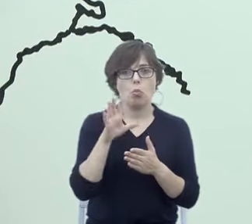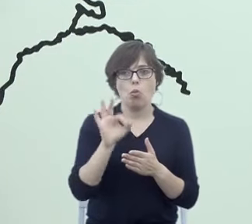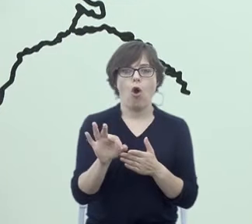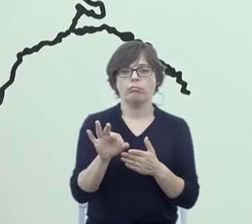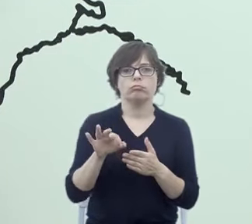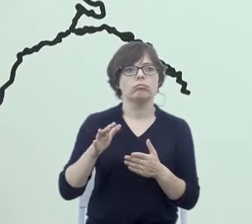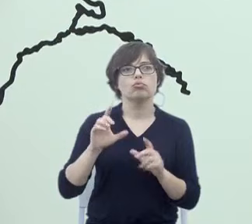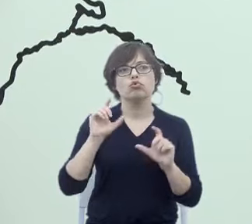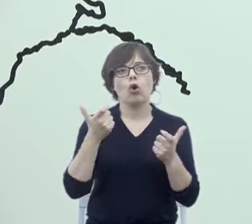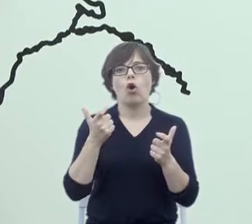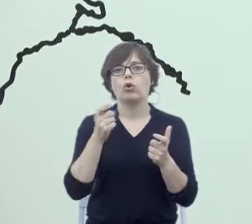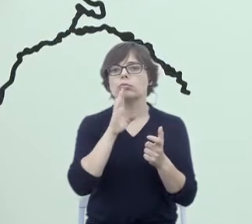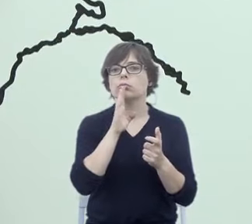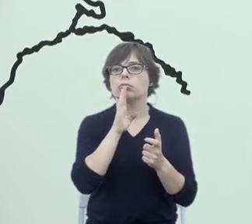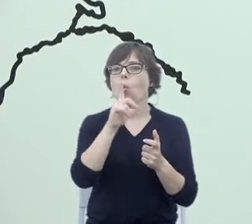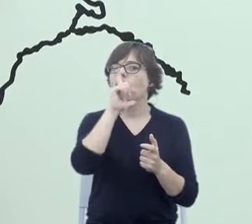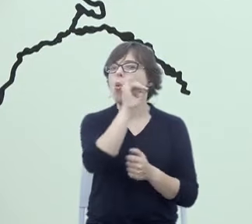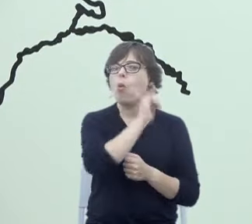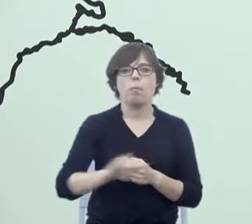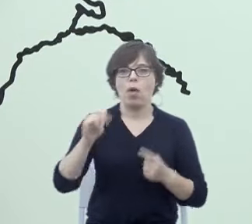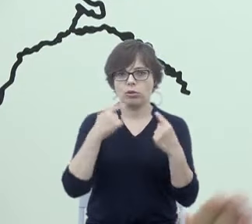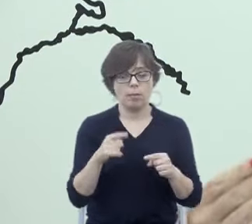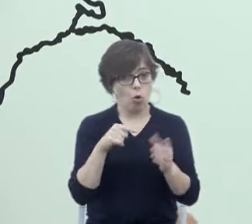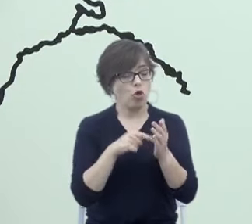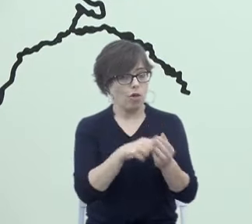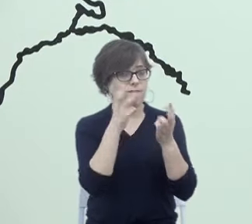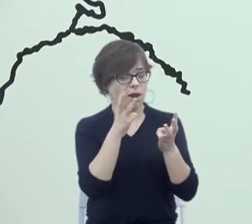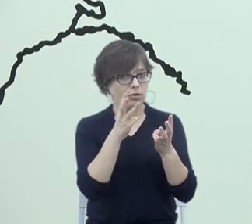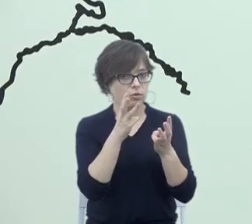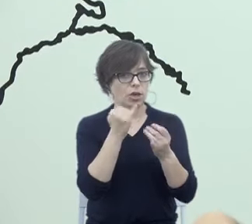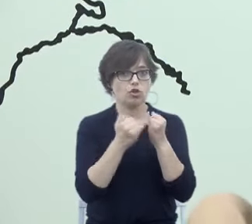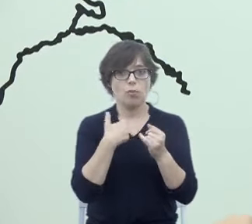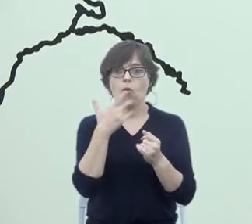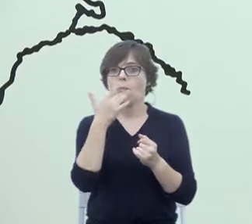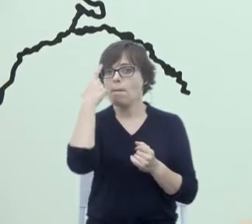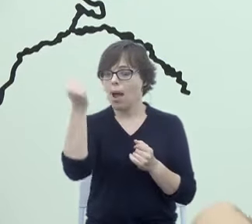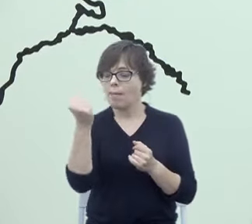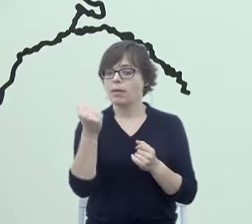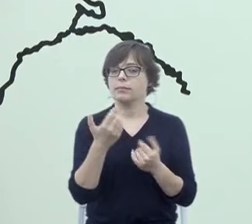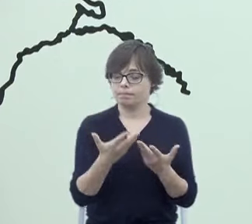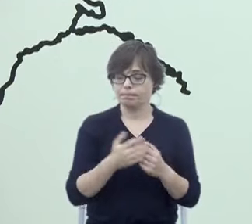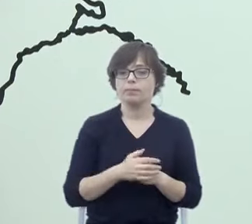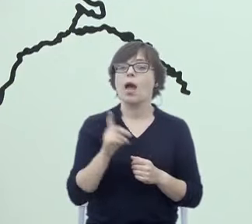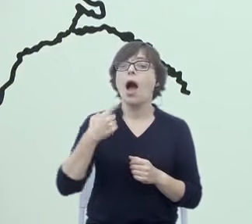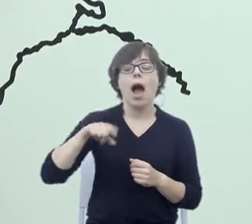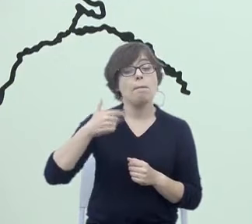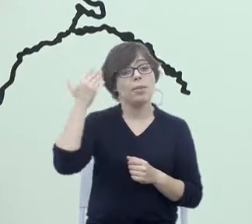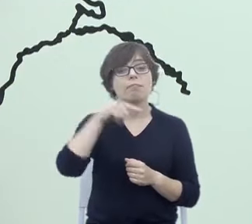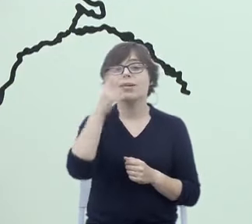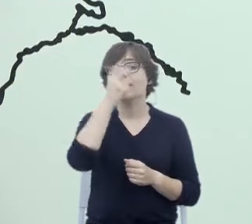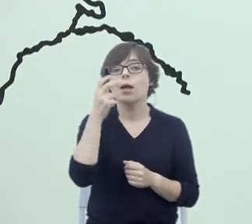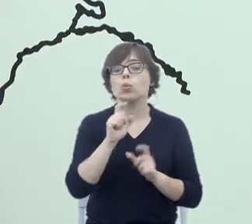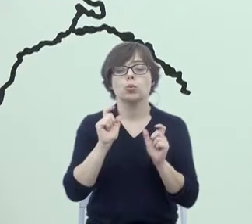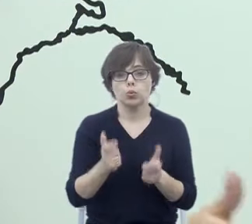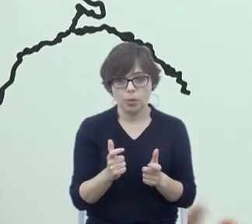wokół żadnej okrągłej rocznicy, tak jak mamy dzisiaj. To jest bardzo ważne, tak, jeżeli mówimy o pamięci. To, co nas interesowało rzeczywiście, to jest